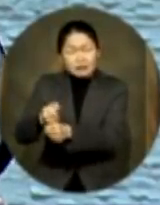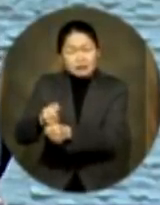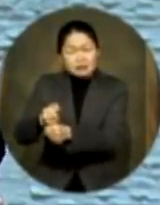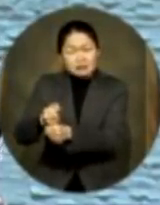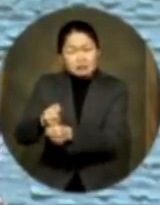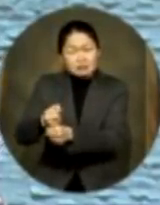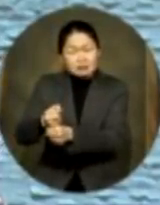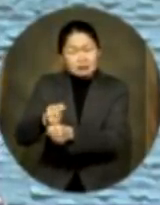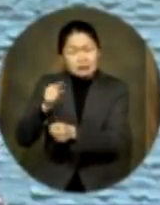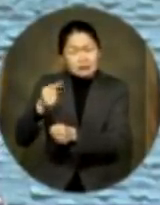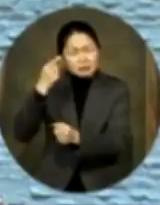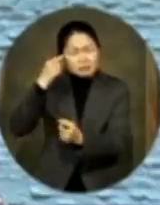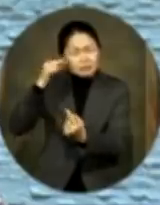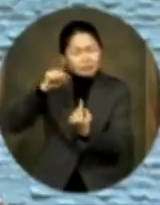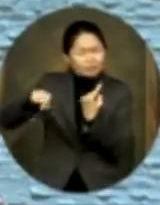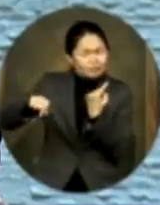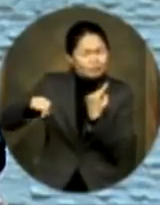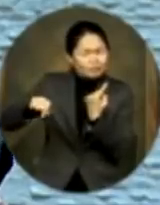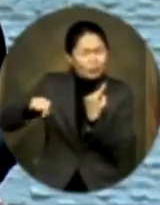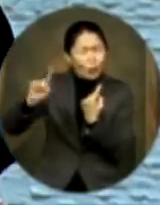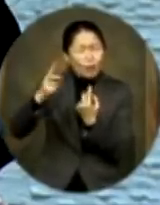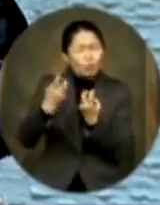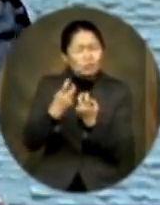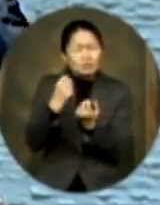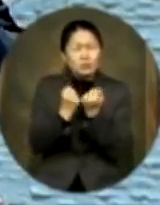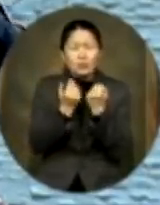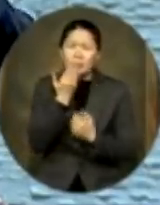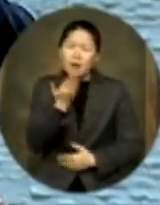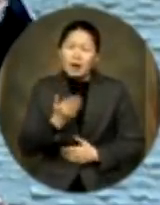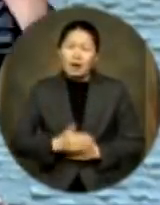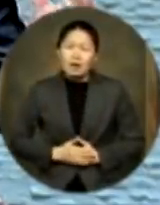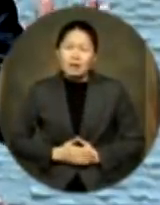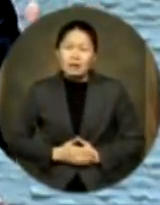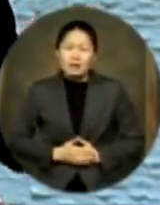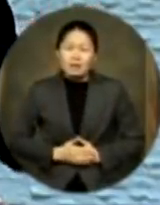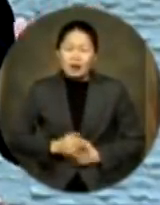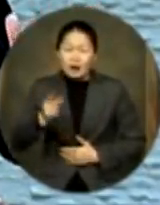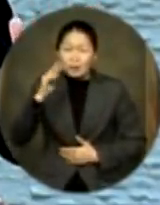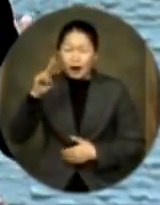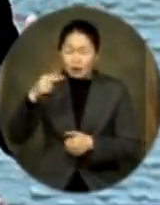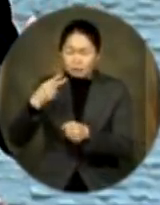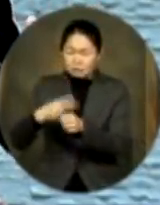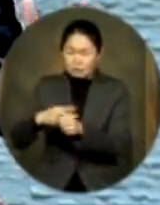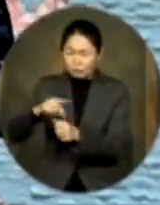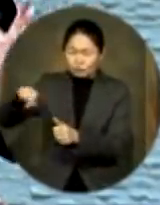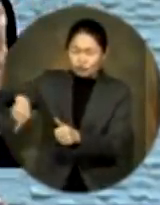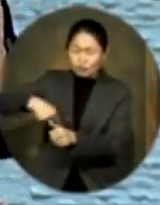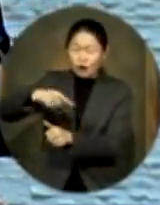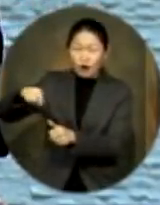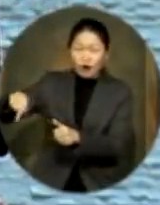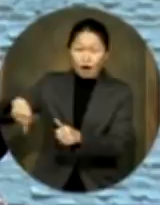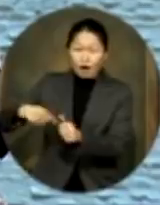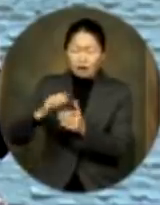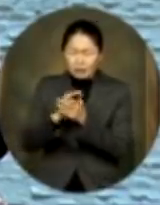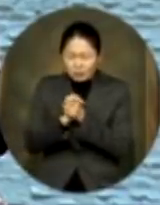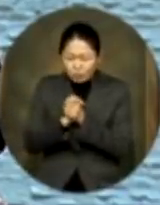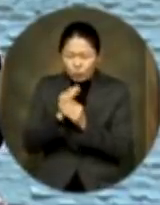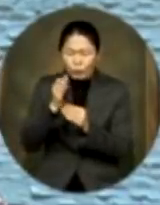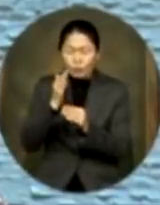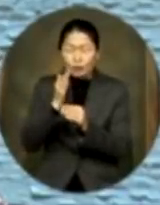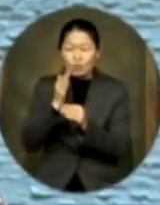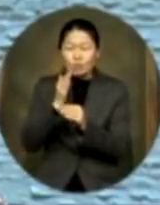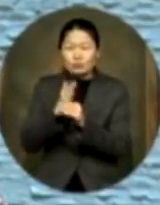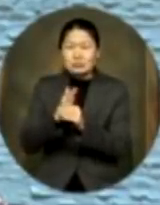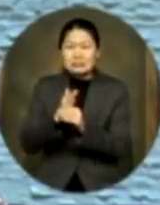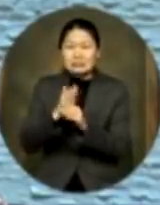어떻게 설명을 해야 할까요 자 사도바울 주변에 기도 하던 사람들이 성령의 감동을 받은 것은